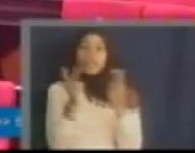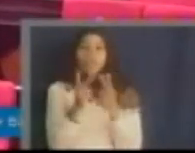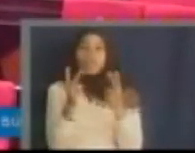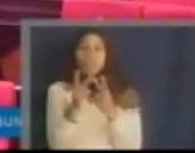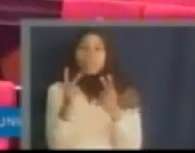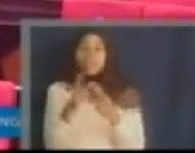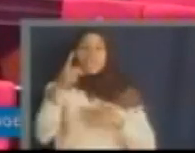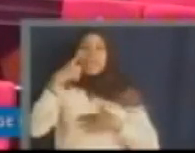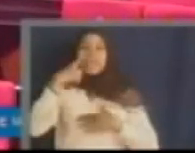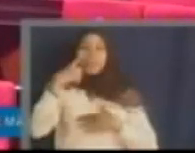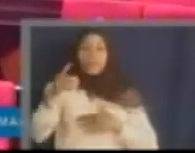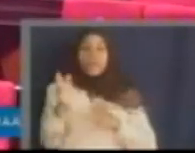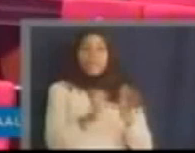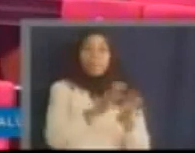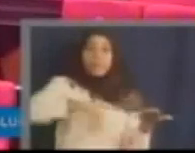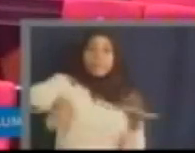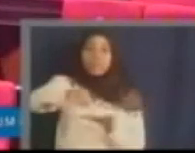za muungano.